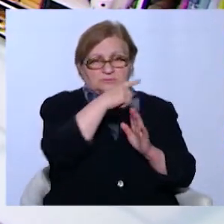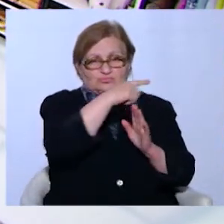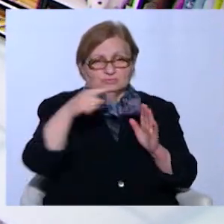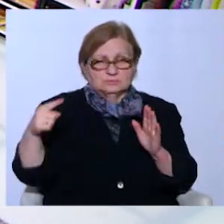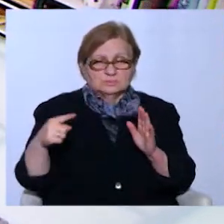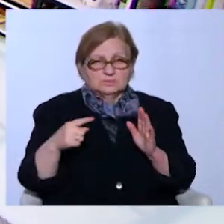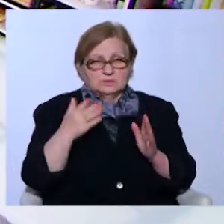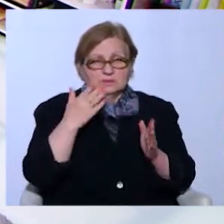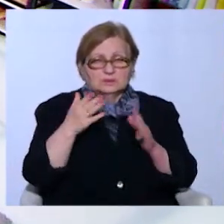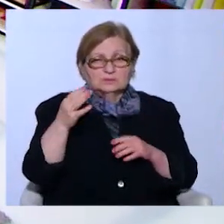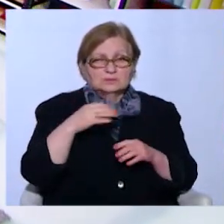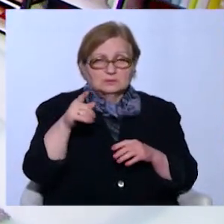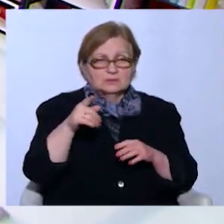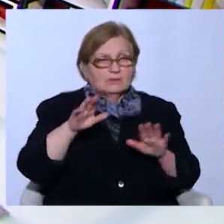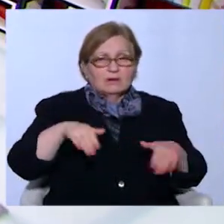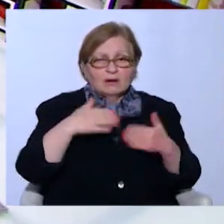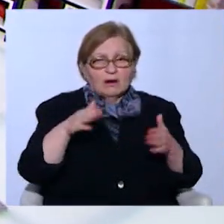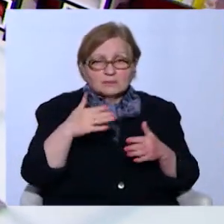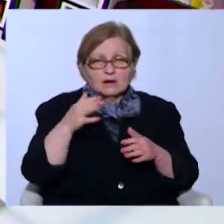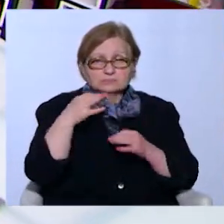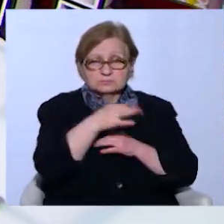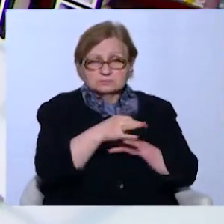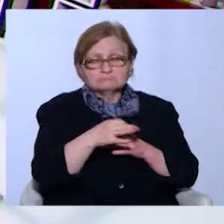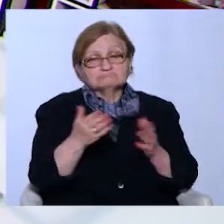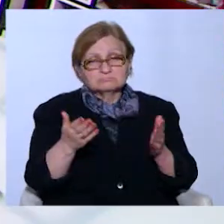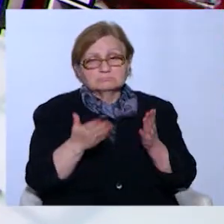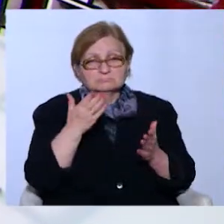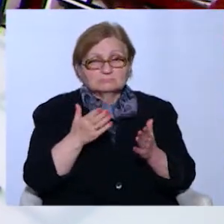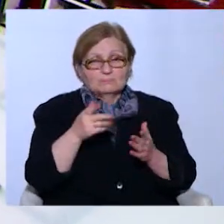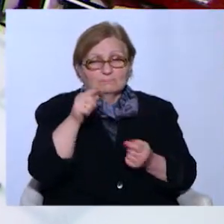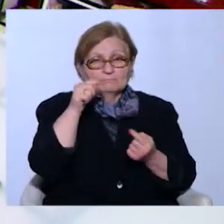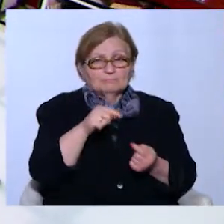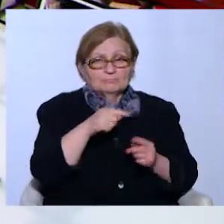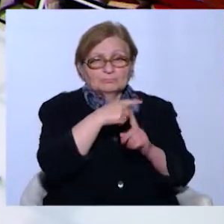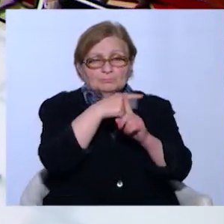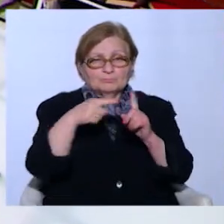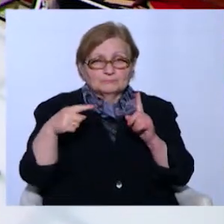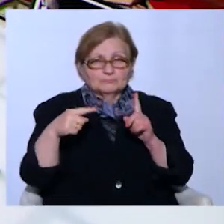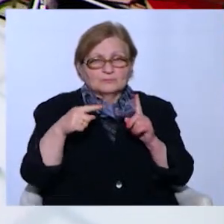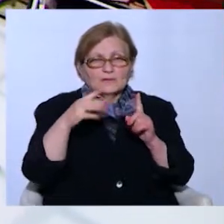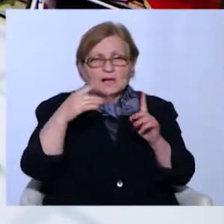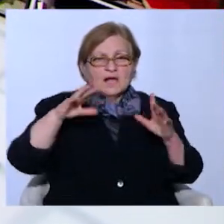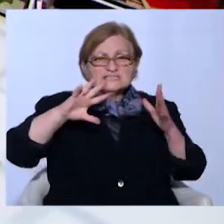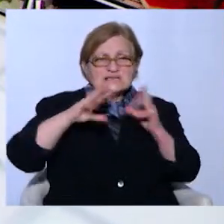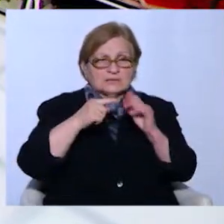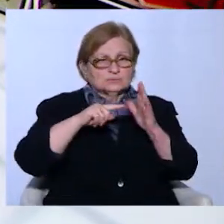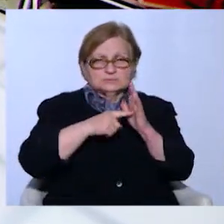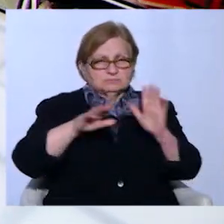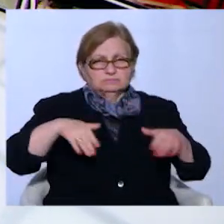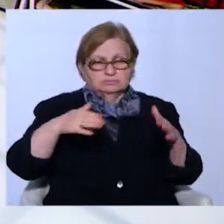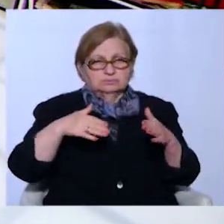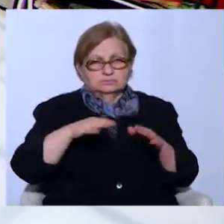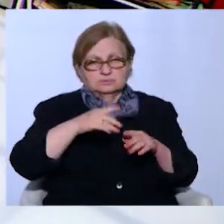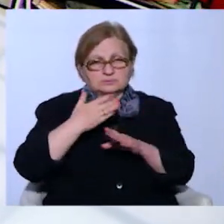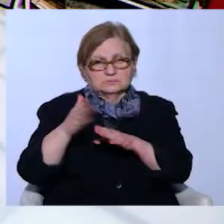ხოლო თუ მიღებულ განტოლებას არ აქვს ამონახსნი, მაშინ შესაბამისად წრფეს და პარაბოლას საერთო წერტილები არ აქვს. ჩვენ გვჭირდება